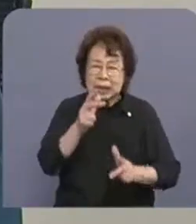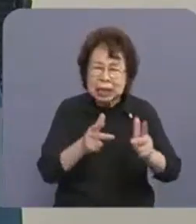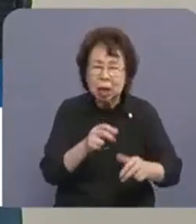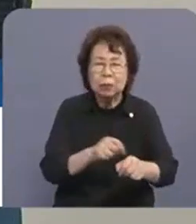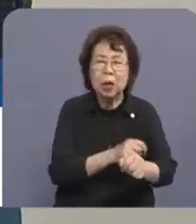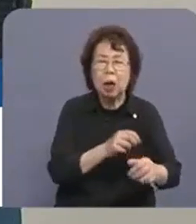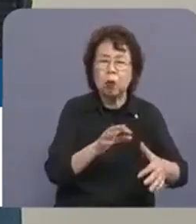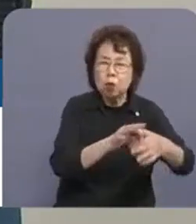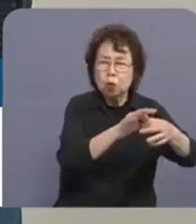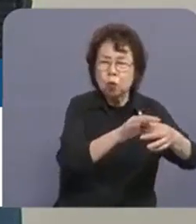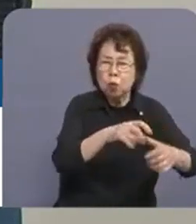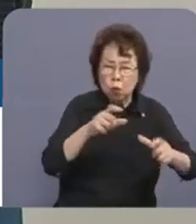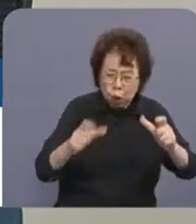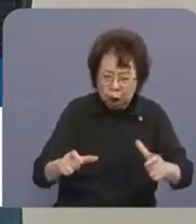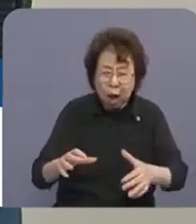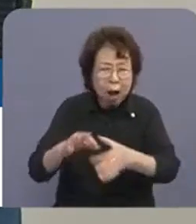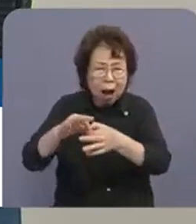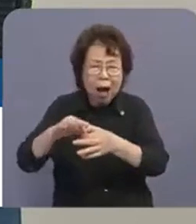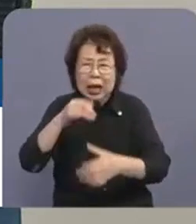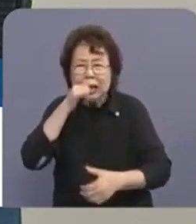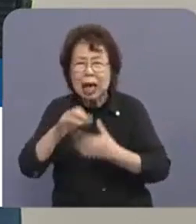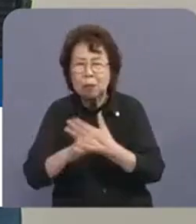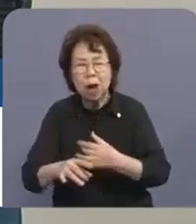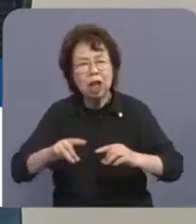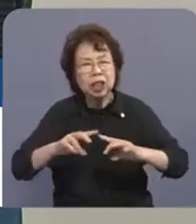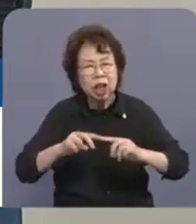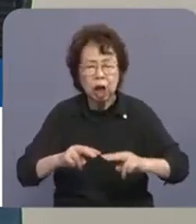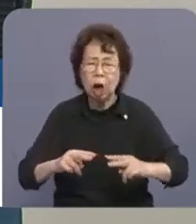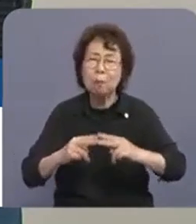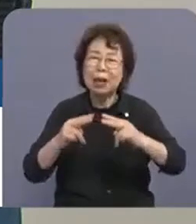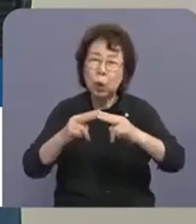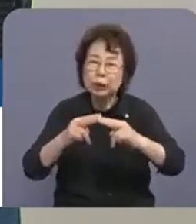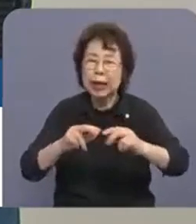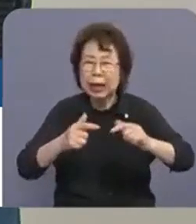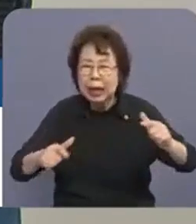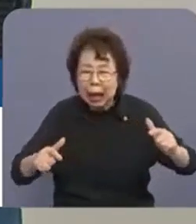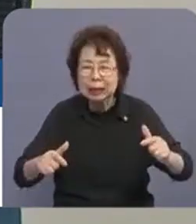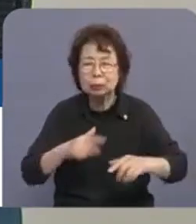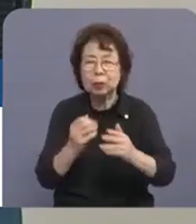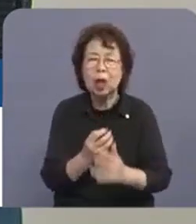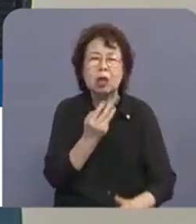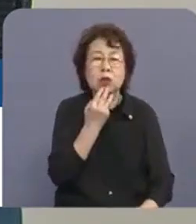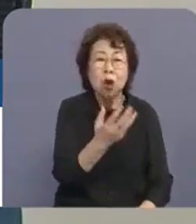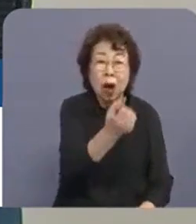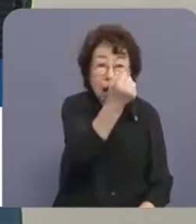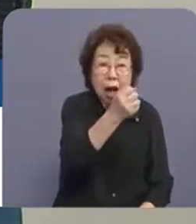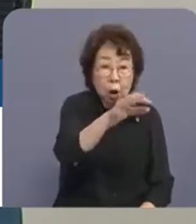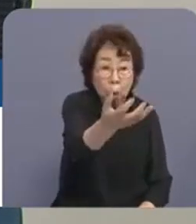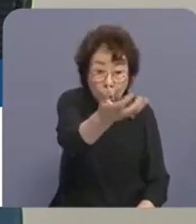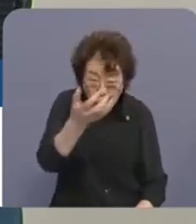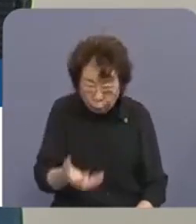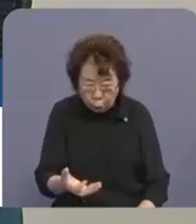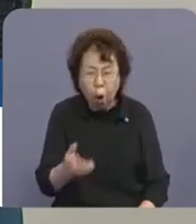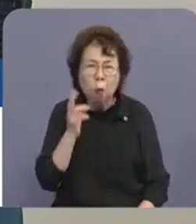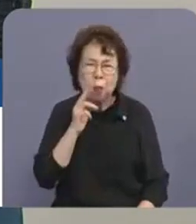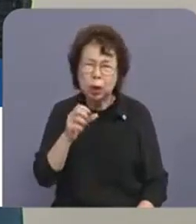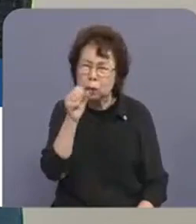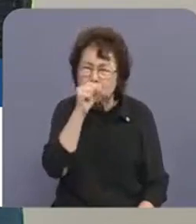기회발전특구랑 연계를 한다라고 하면 전력반도체라든지 2차전지 산업에 수도권 앵커 기업들을 유치하는 데 상당히